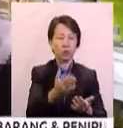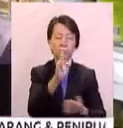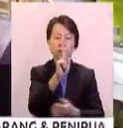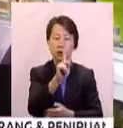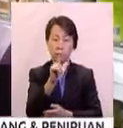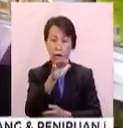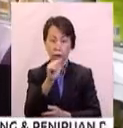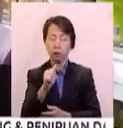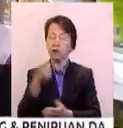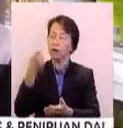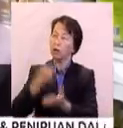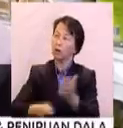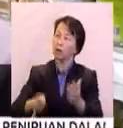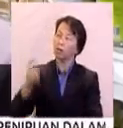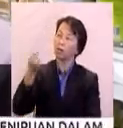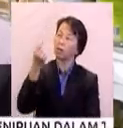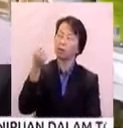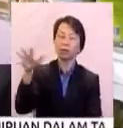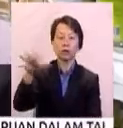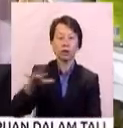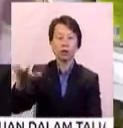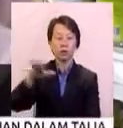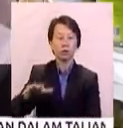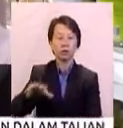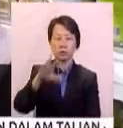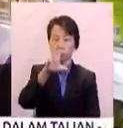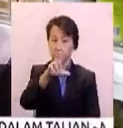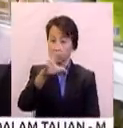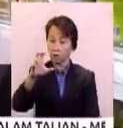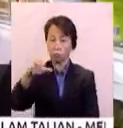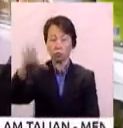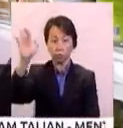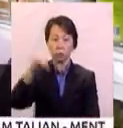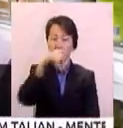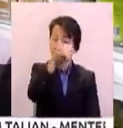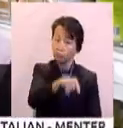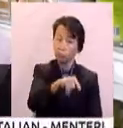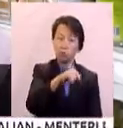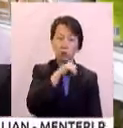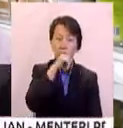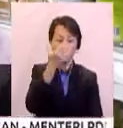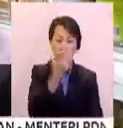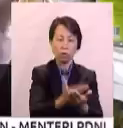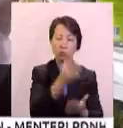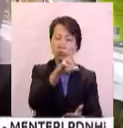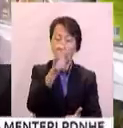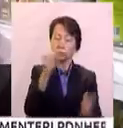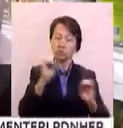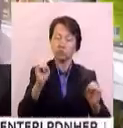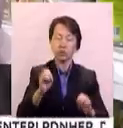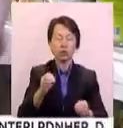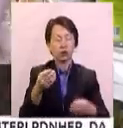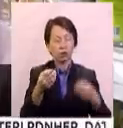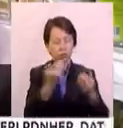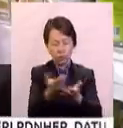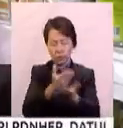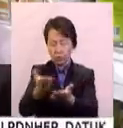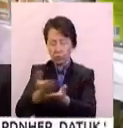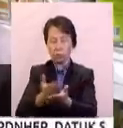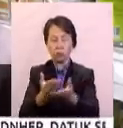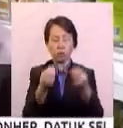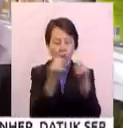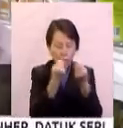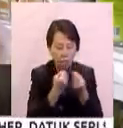lain, harga lebih kurang dalam total 300 lebih. Tapi dekat sini kita tak sampai 300 lebih. Cuma dalam 200 ke